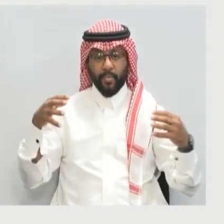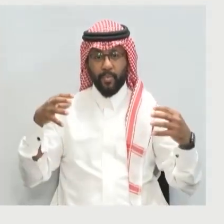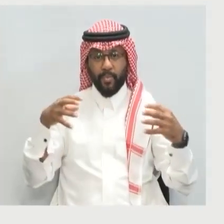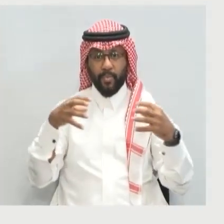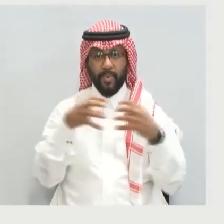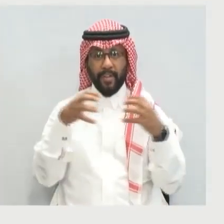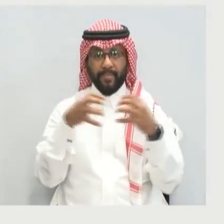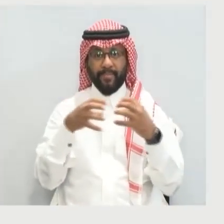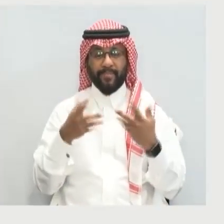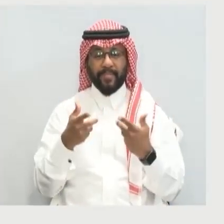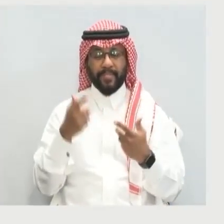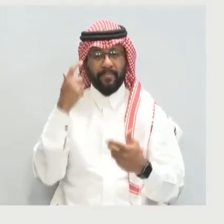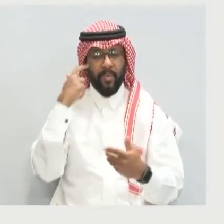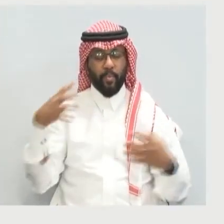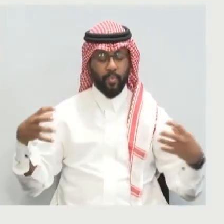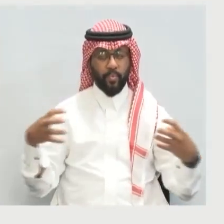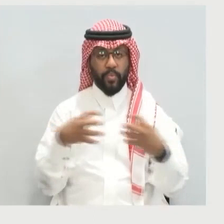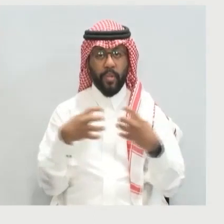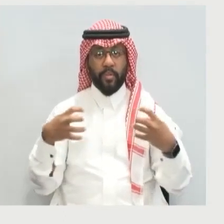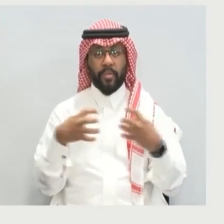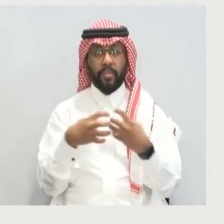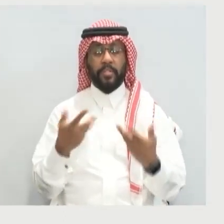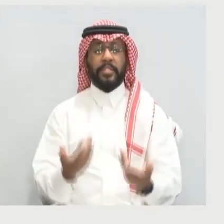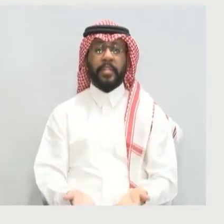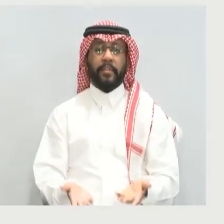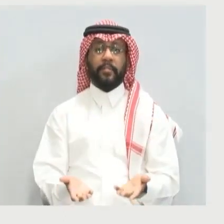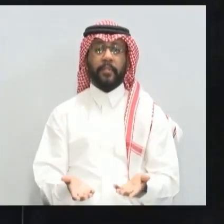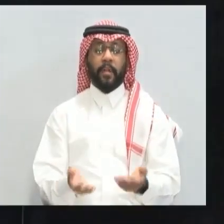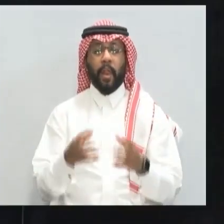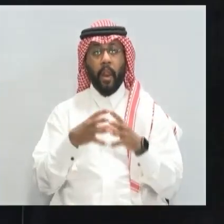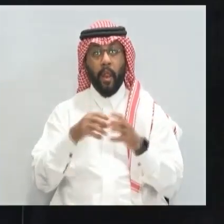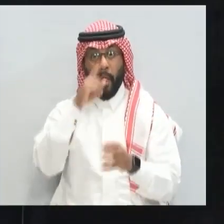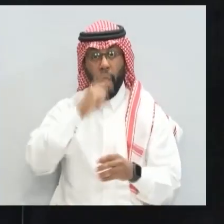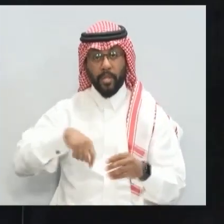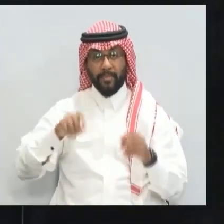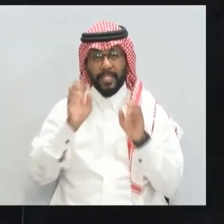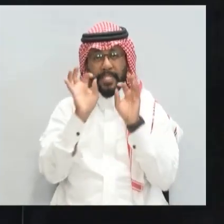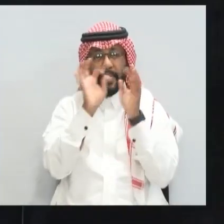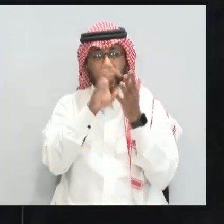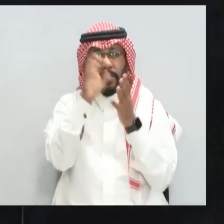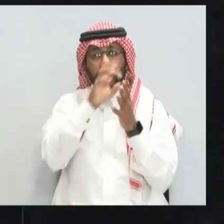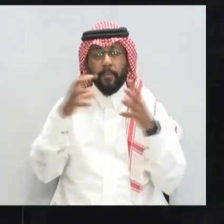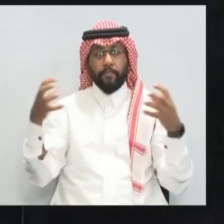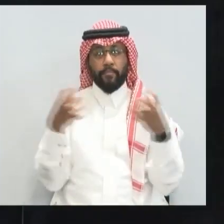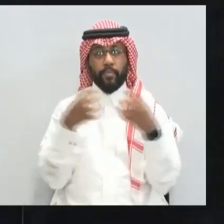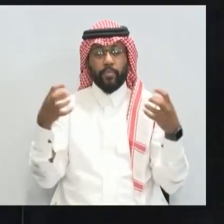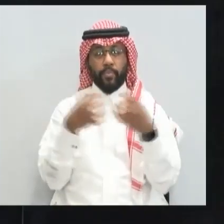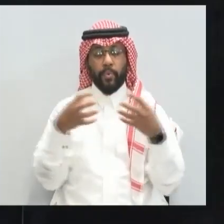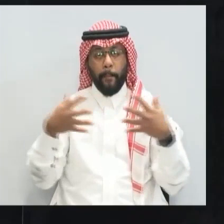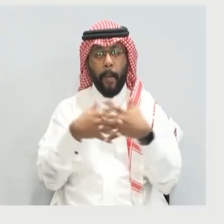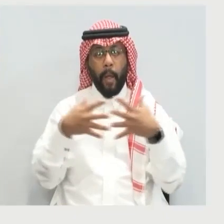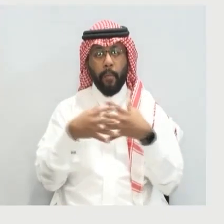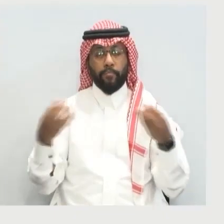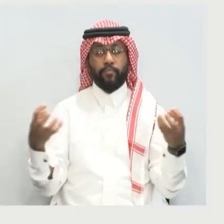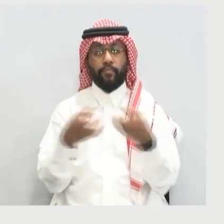التصادم لنسترجع معلوماتنا ما هي نظريه التصادم يجب تصادم الذرات والايونات والجزيئات